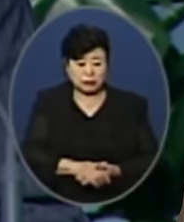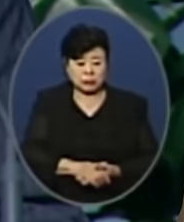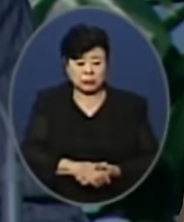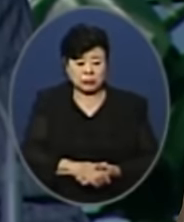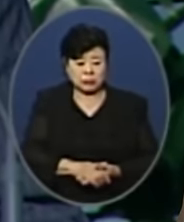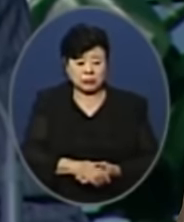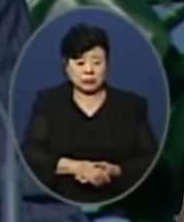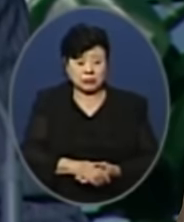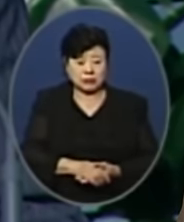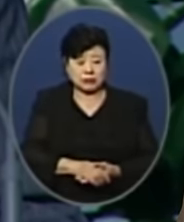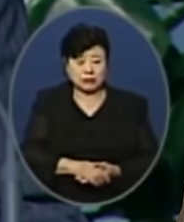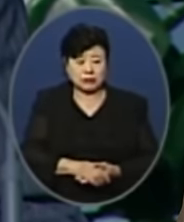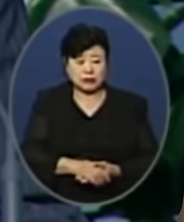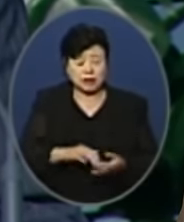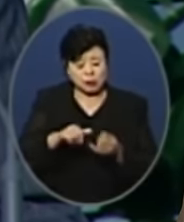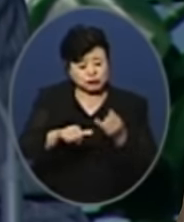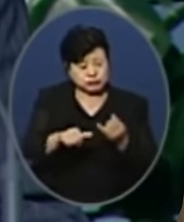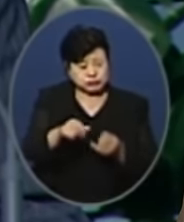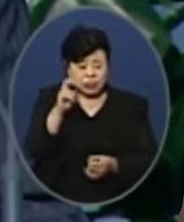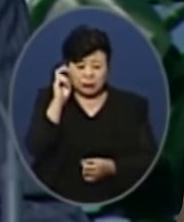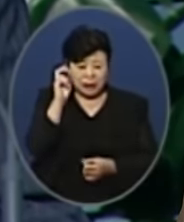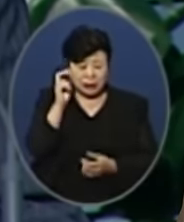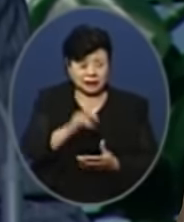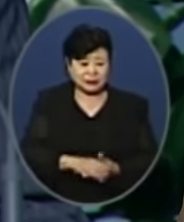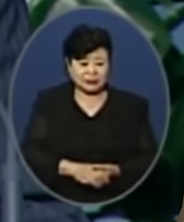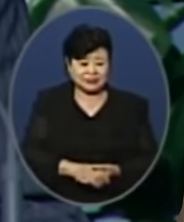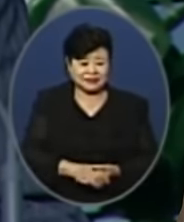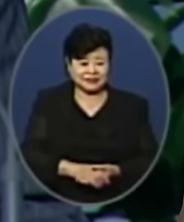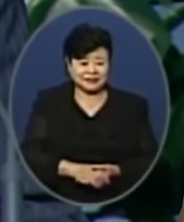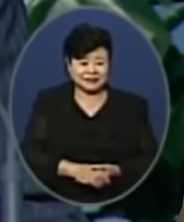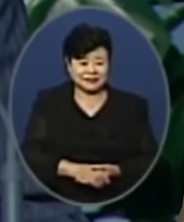벌써 가정 싸움을 했는지